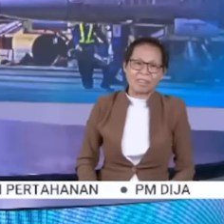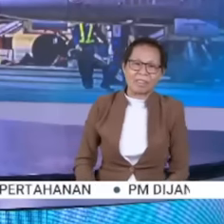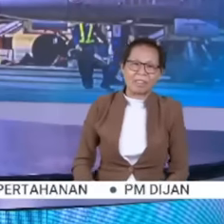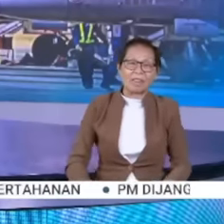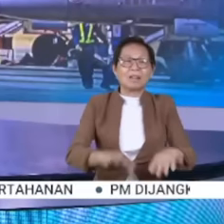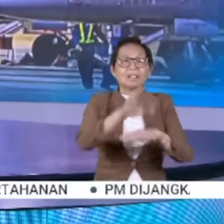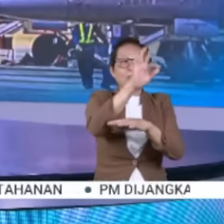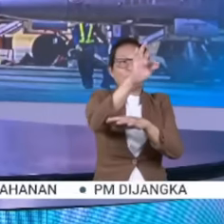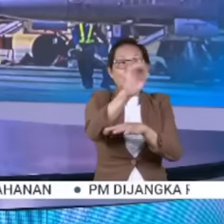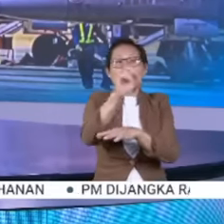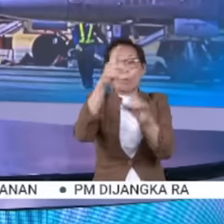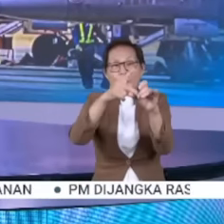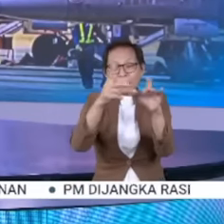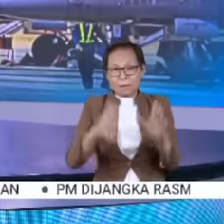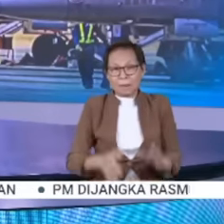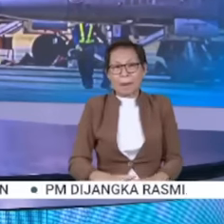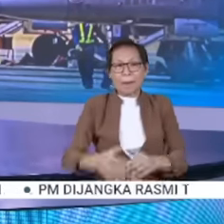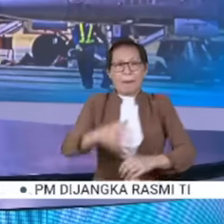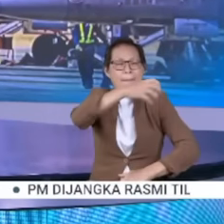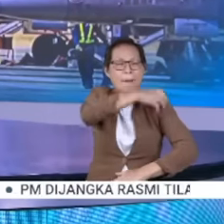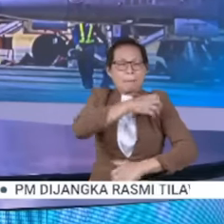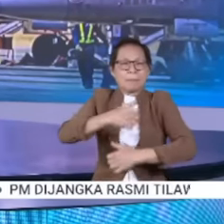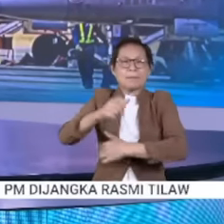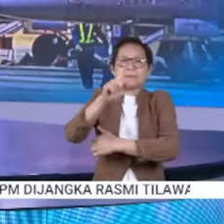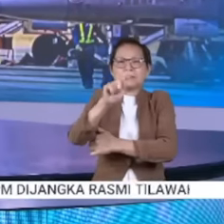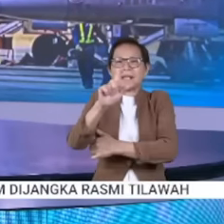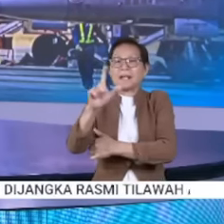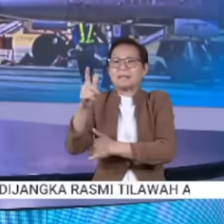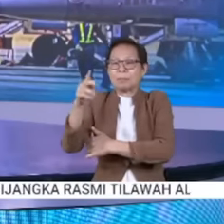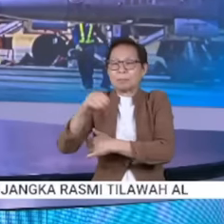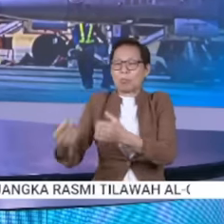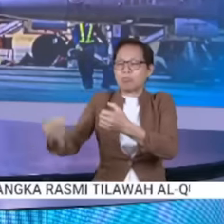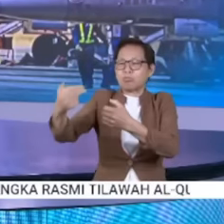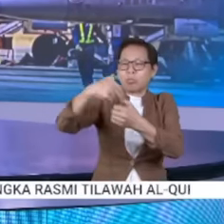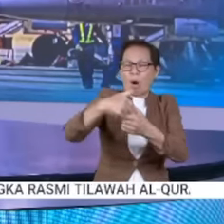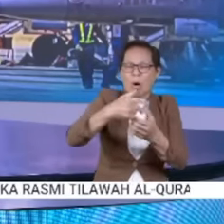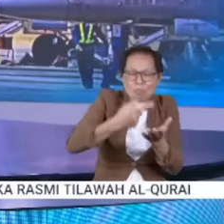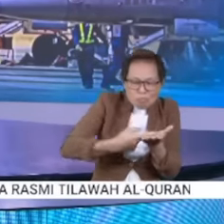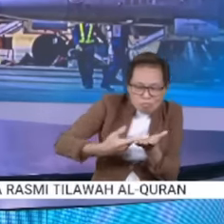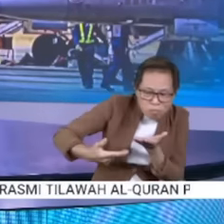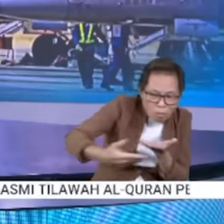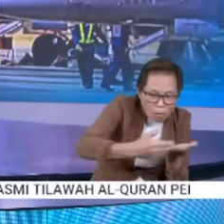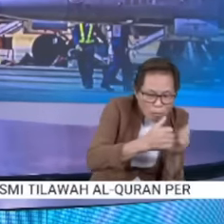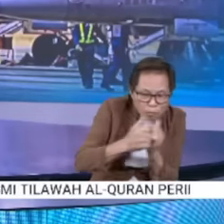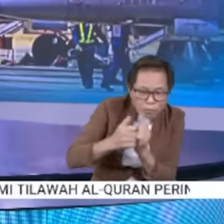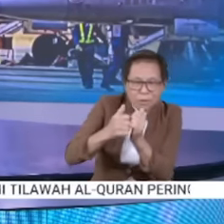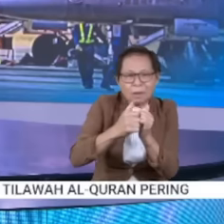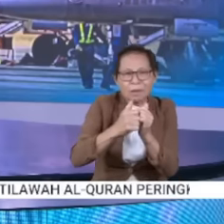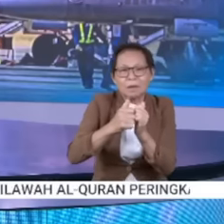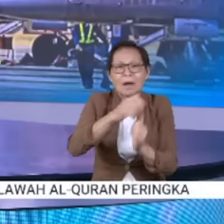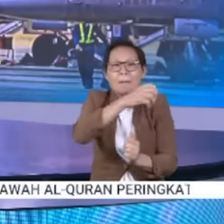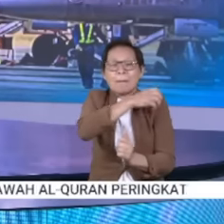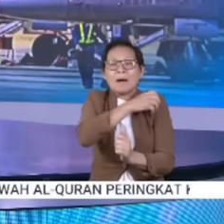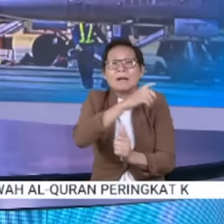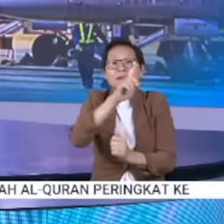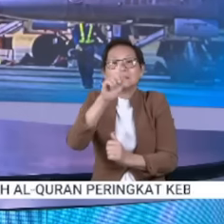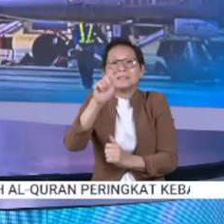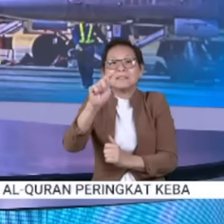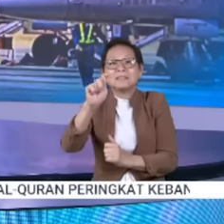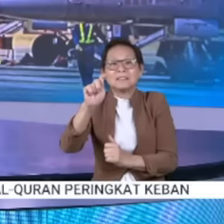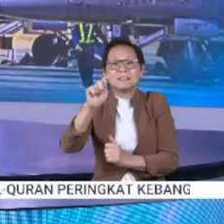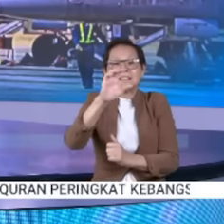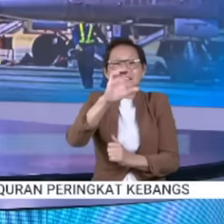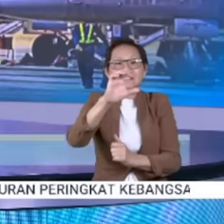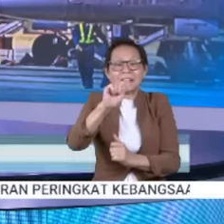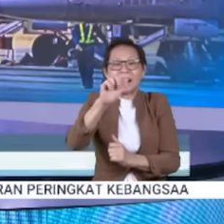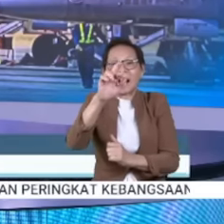90 peserta khususnya panglima tentara laut berbagai negara menyetai rundingan meja bulat panglima tentara laut si MRT yang berlangsung